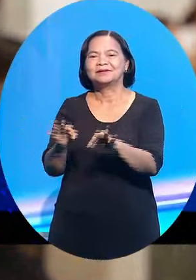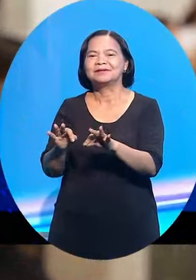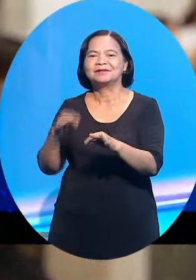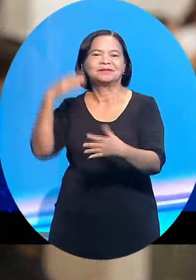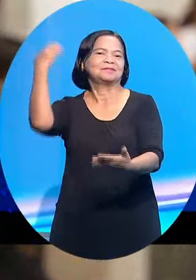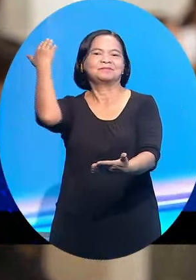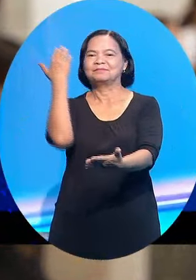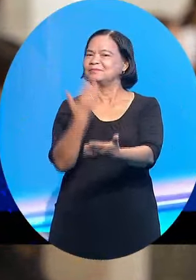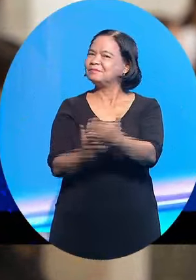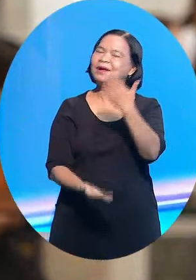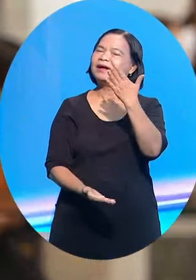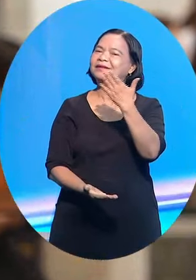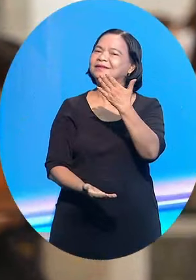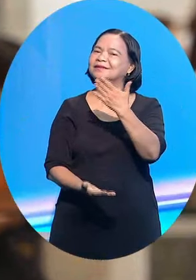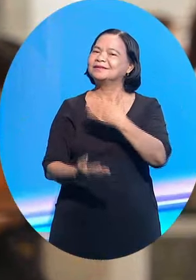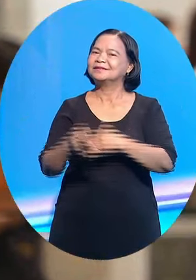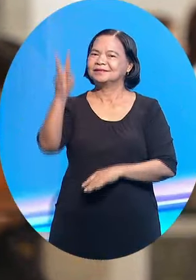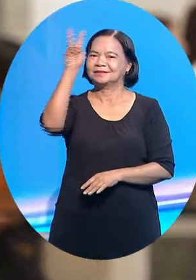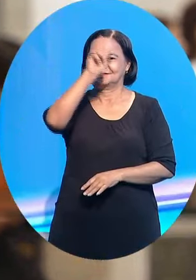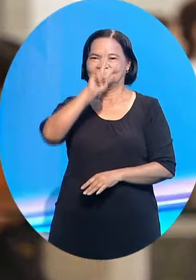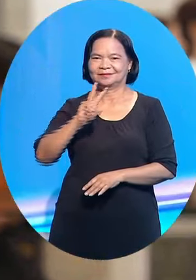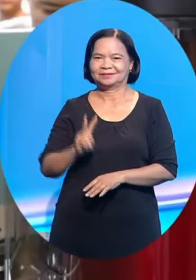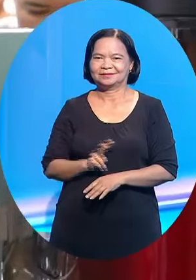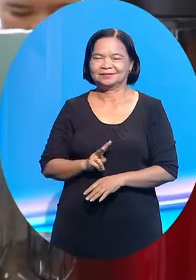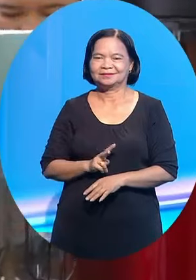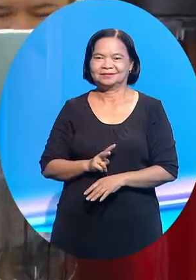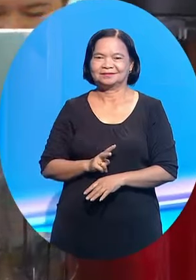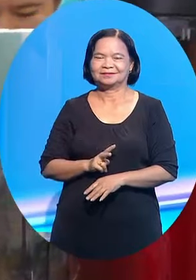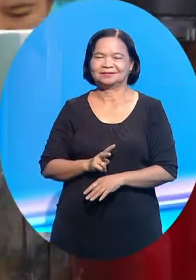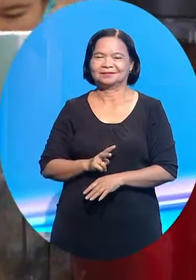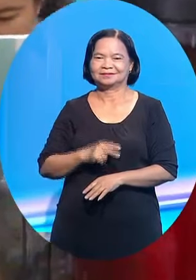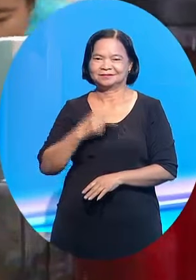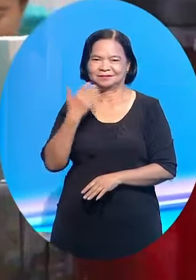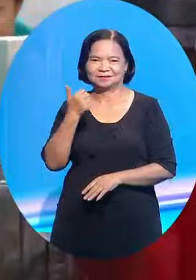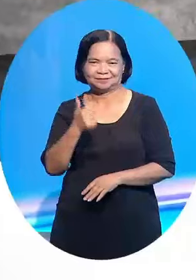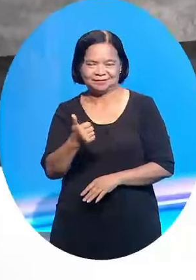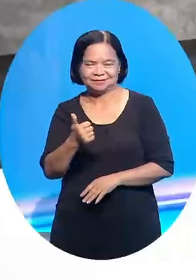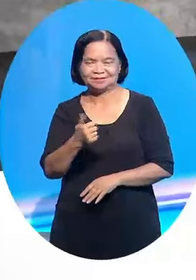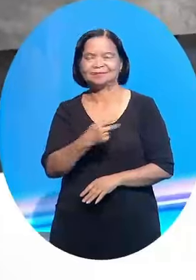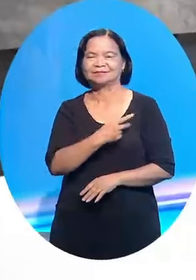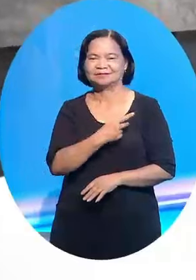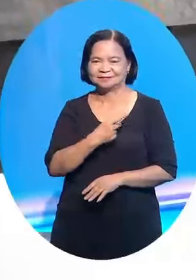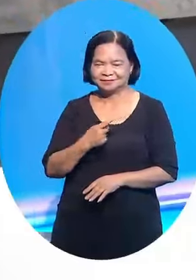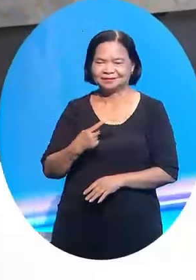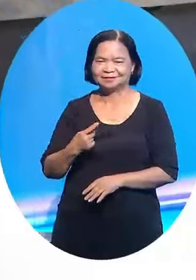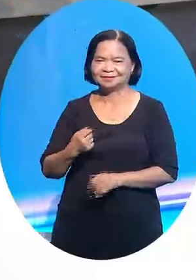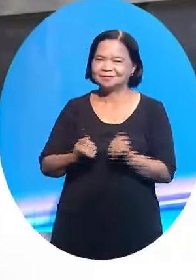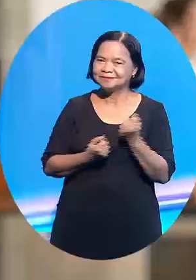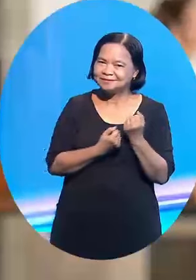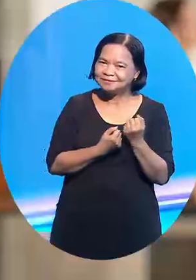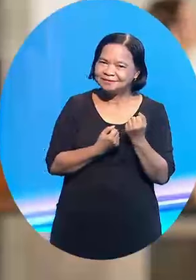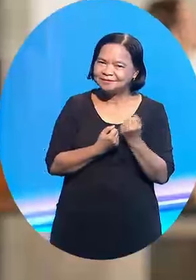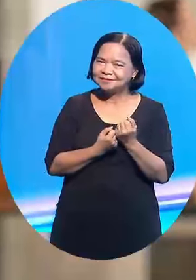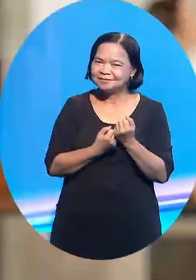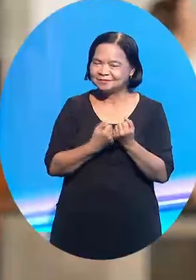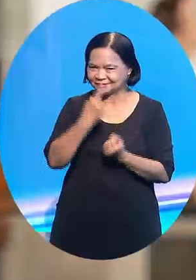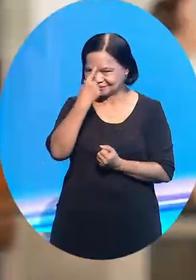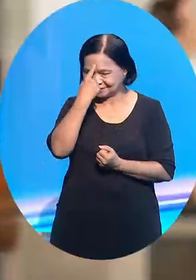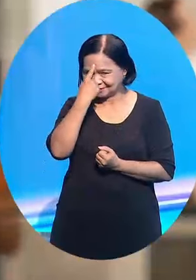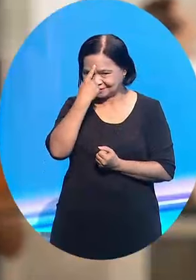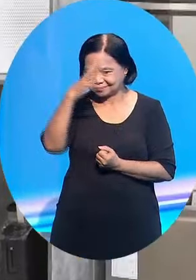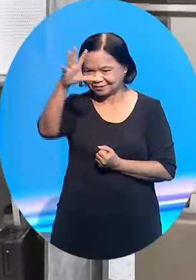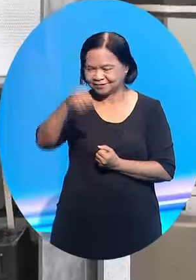mới, khẳng định rằng Khu Trang Việt Nam đang hoàn thiện mình hơn và mong muốn rằng khách hàng sẽ ủng hộ cũng như tin dùng sản phẩm